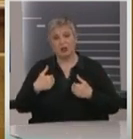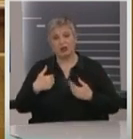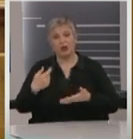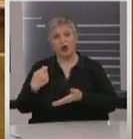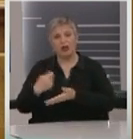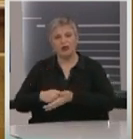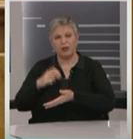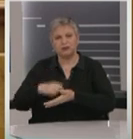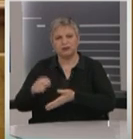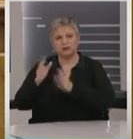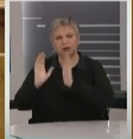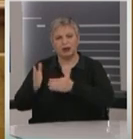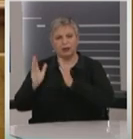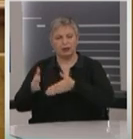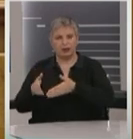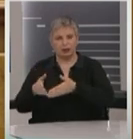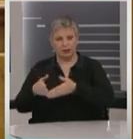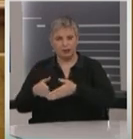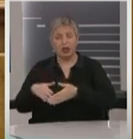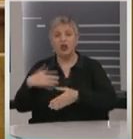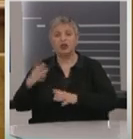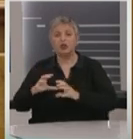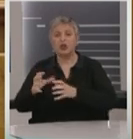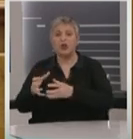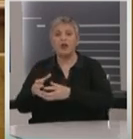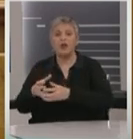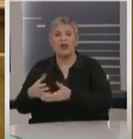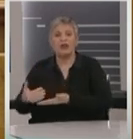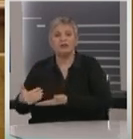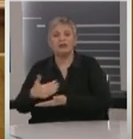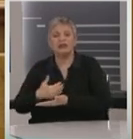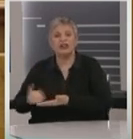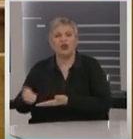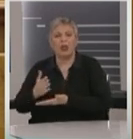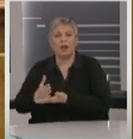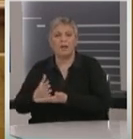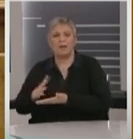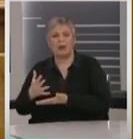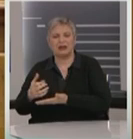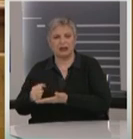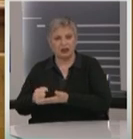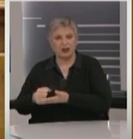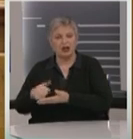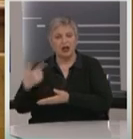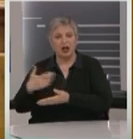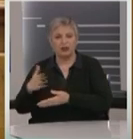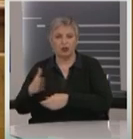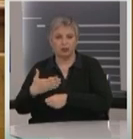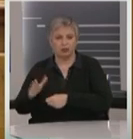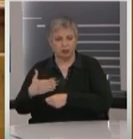υπερφορολογούμε και έχουμε διαλύσει τη μεσαία τάξη και ότι τα πλεονάσματα είναι αποτέλεσμα